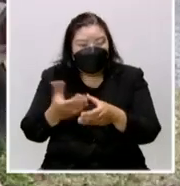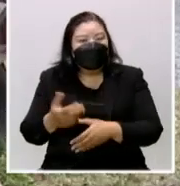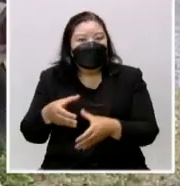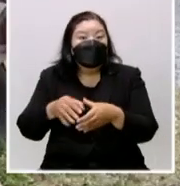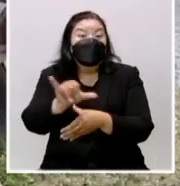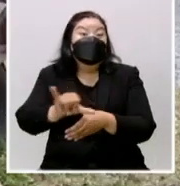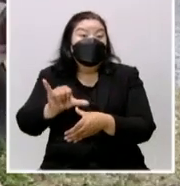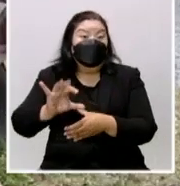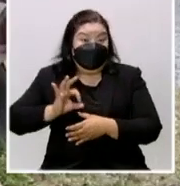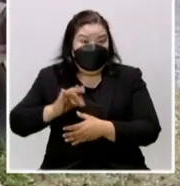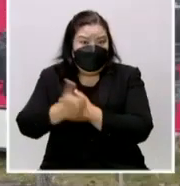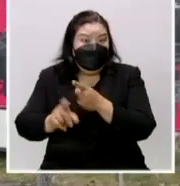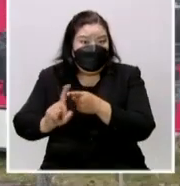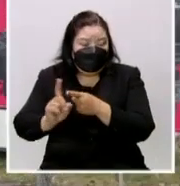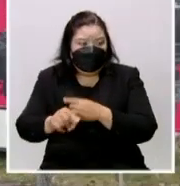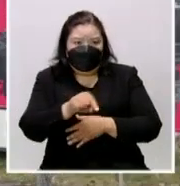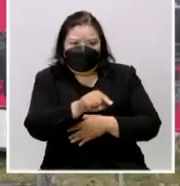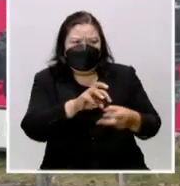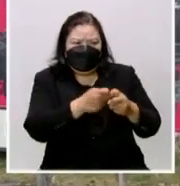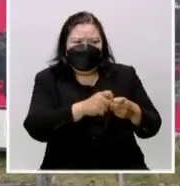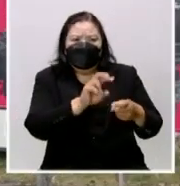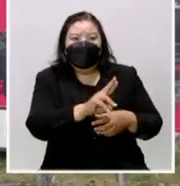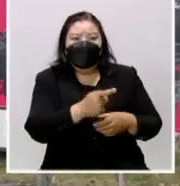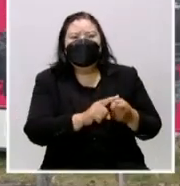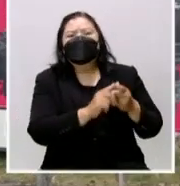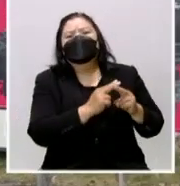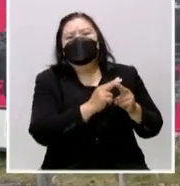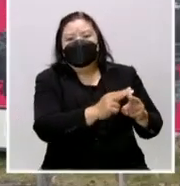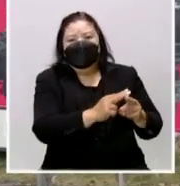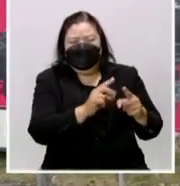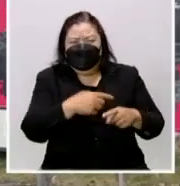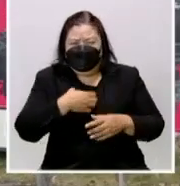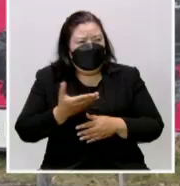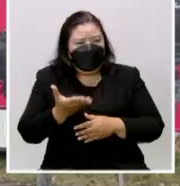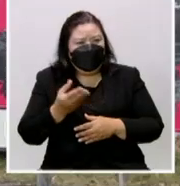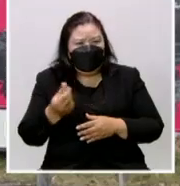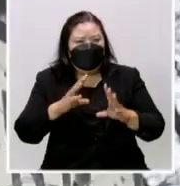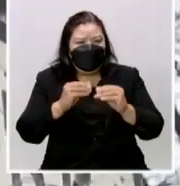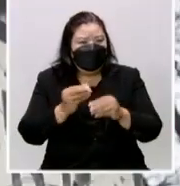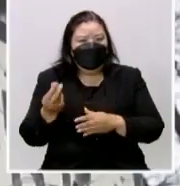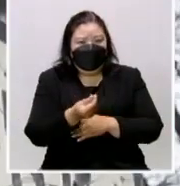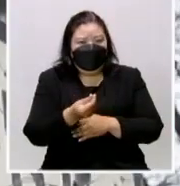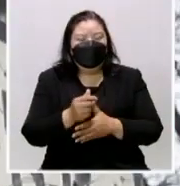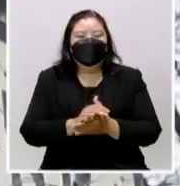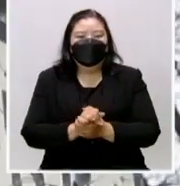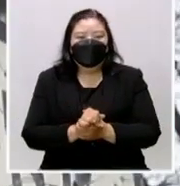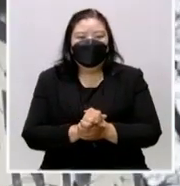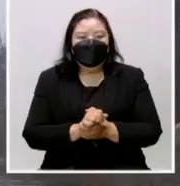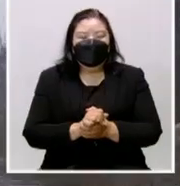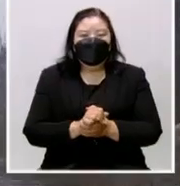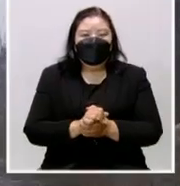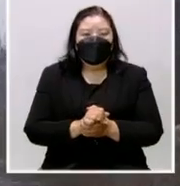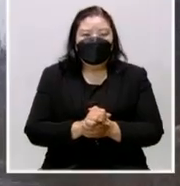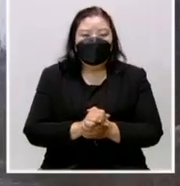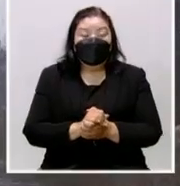ขตอันตรายที่ยูเครนกำลังเผชิญและกระตุ้นให้พวกเขาดำเนินการอย่างรวดเร็วค่ะขณะที่ทหารของ